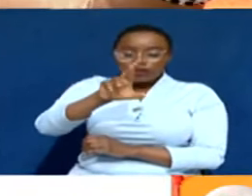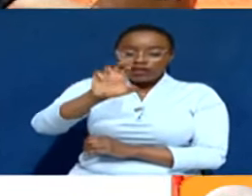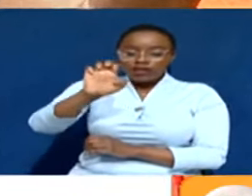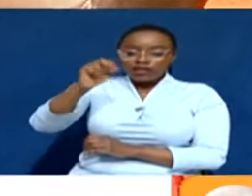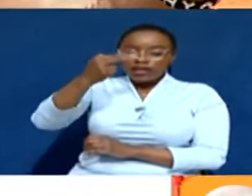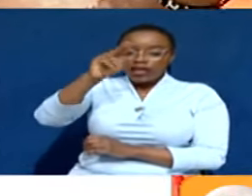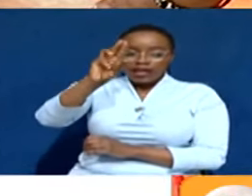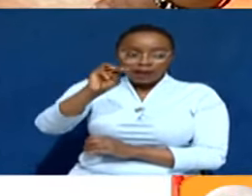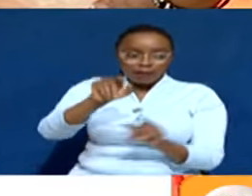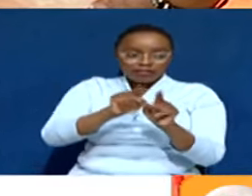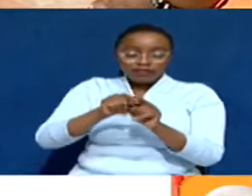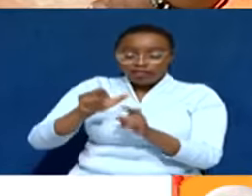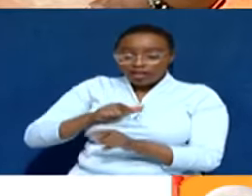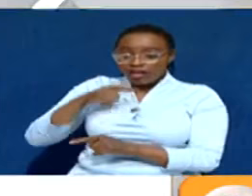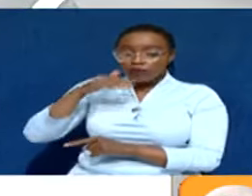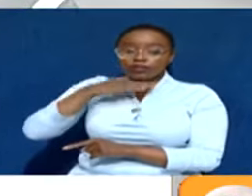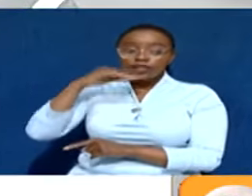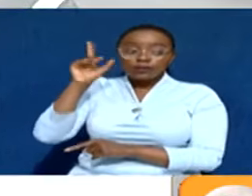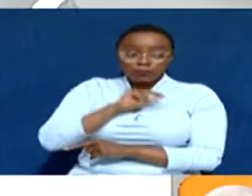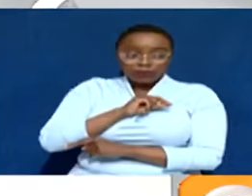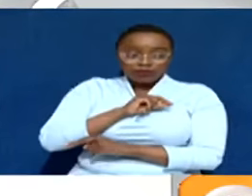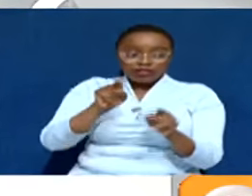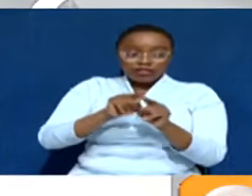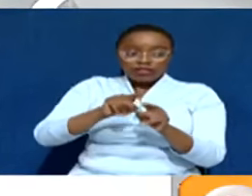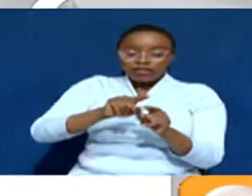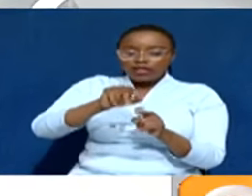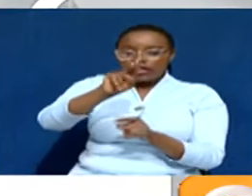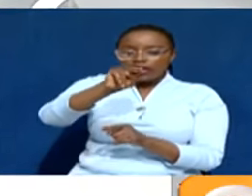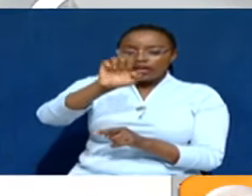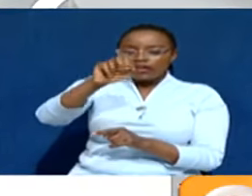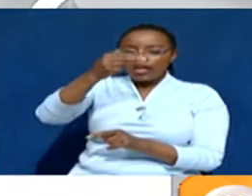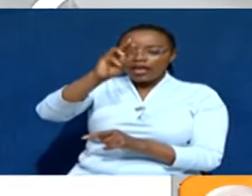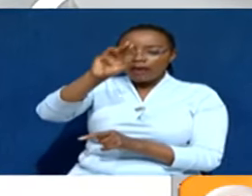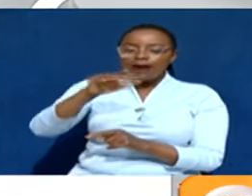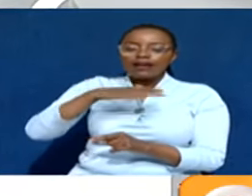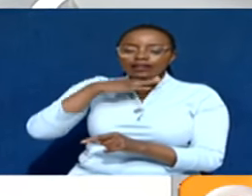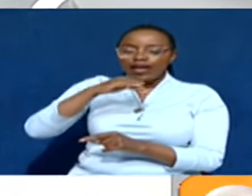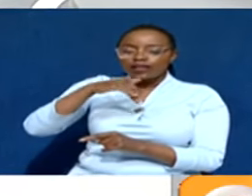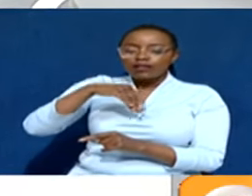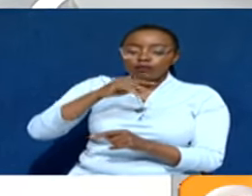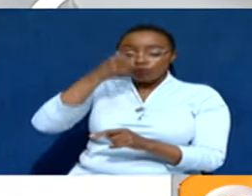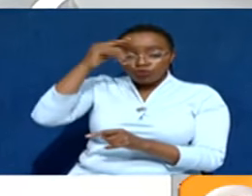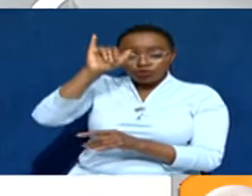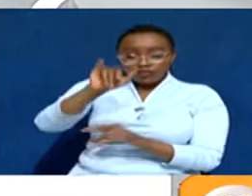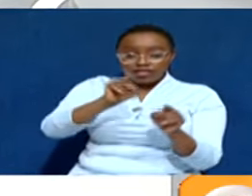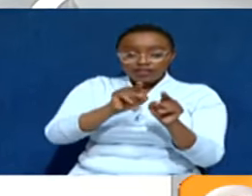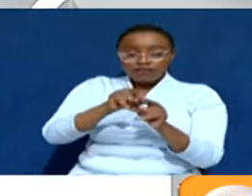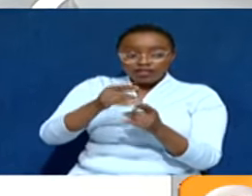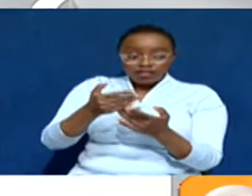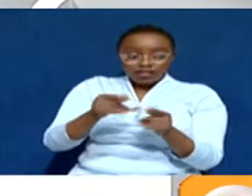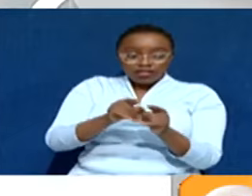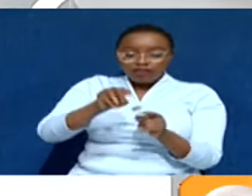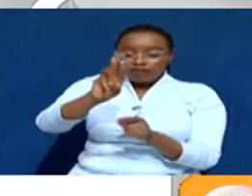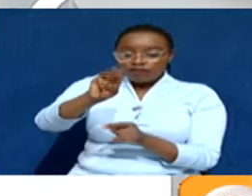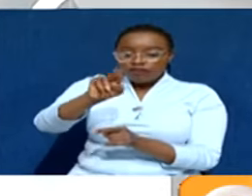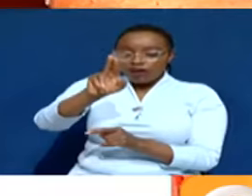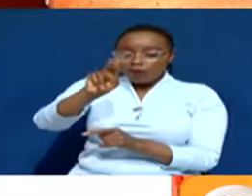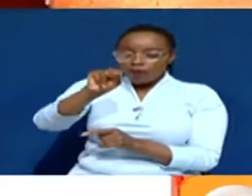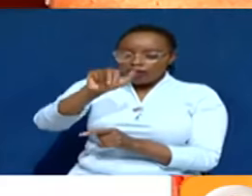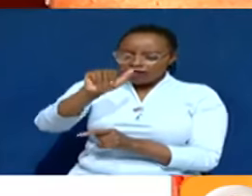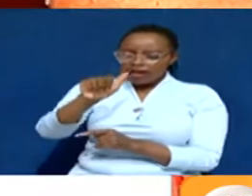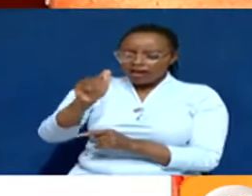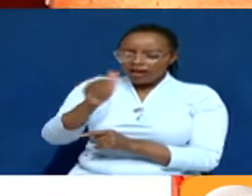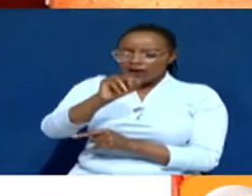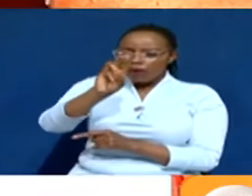hiyo. Do you remember that lady? I remember the name. Yeah, Rehema alikufa juu ya hiyo. In that case Mwanandi alikuwa ameshikilia mwana wa Mary. Do